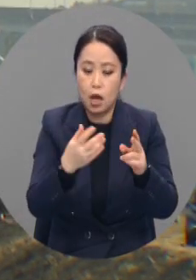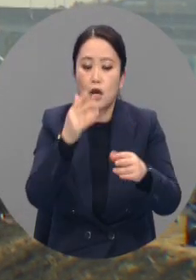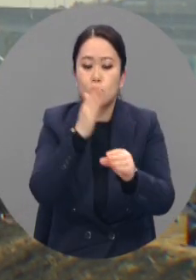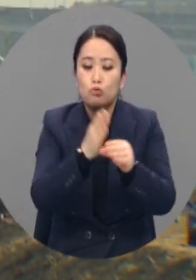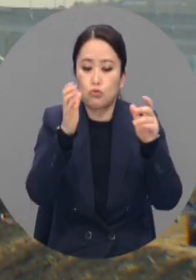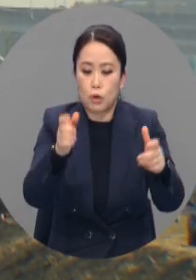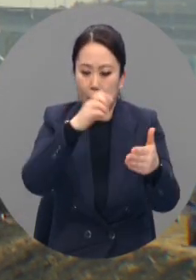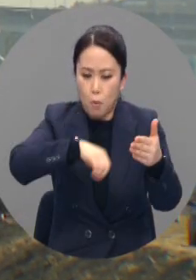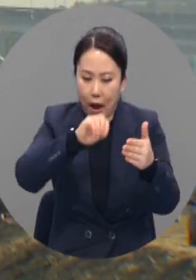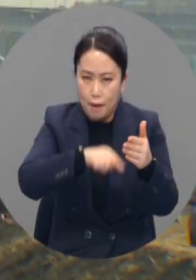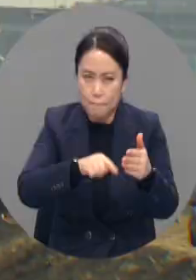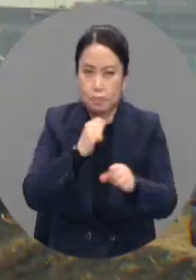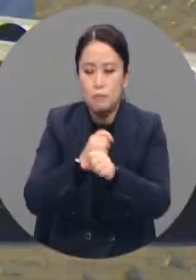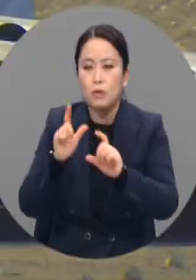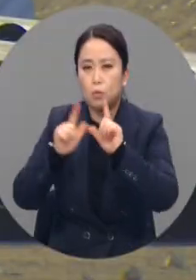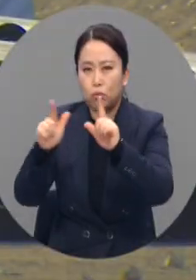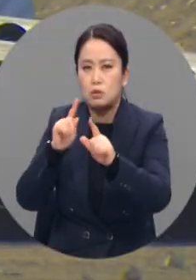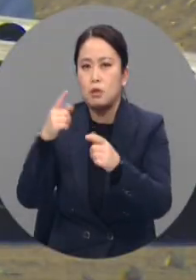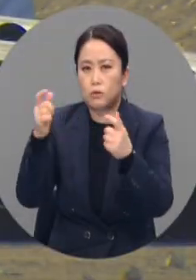소송을 제기했습니다